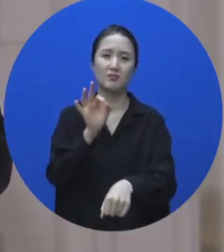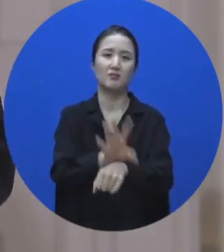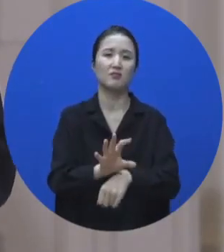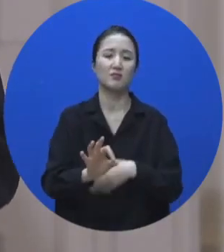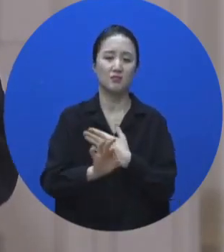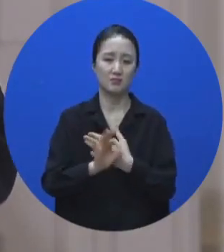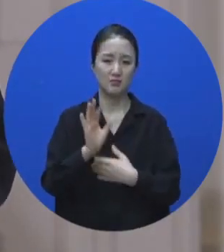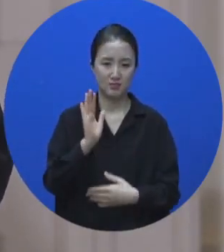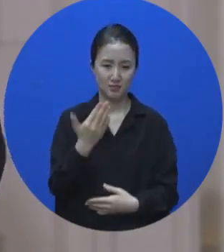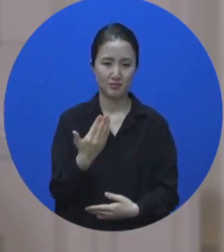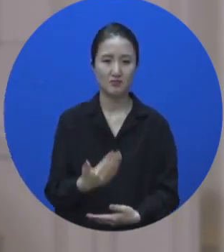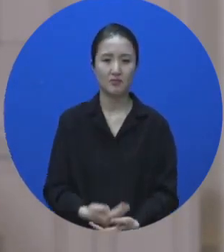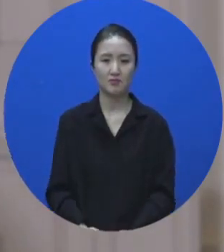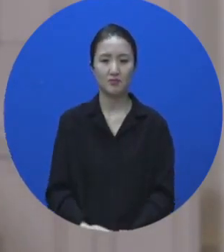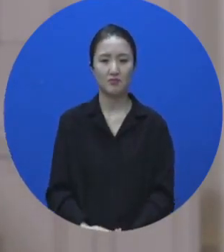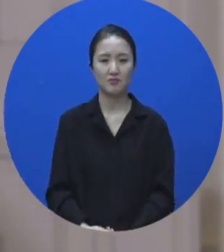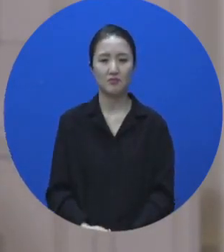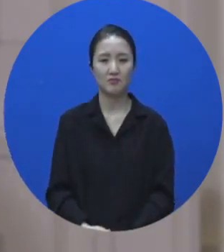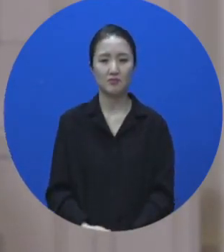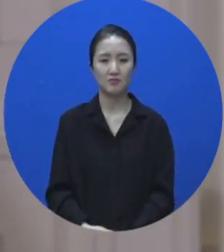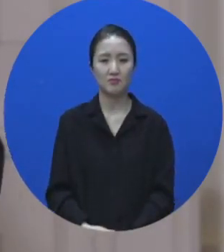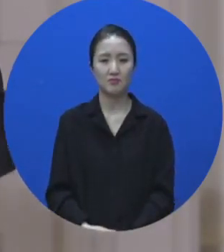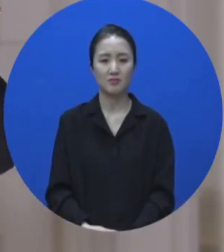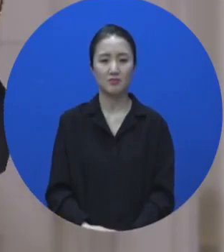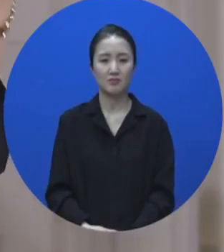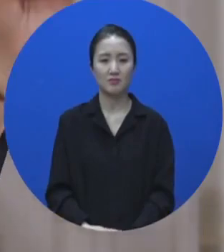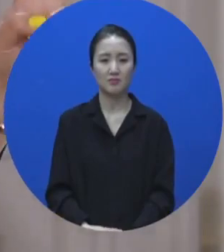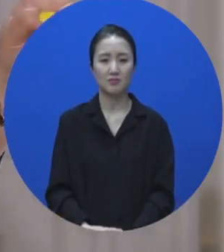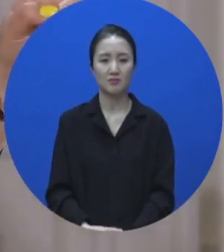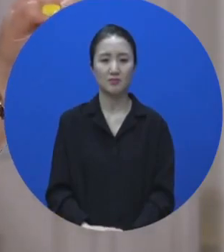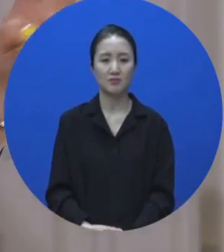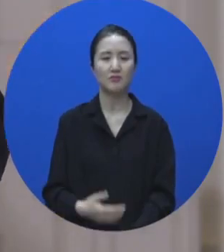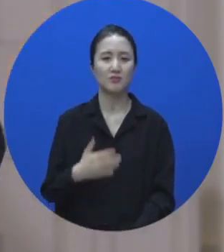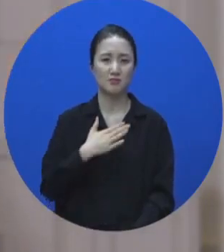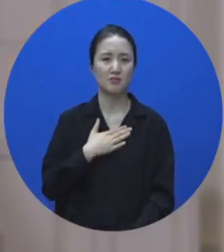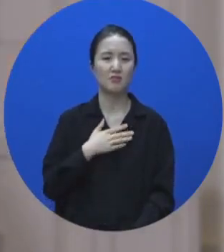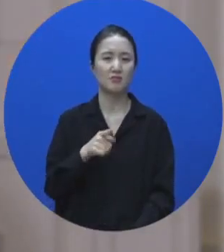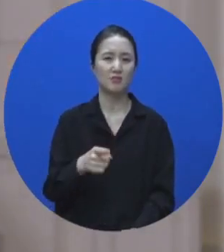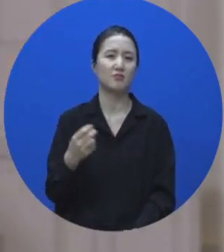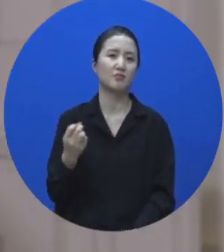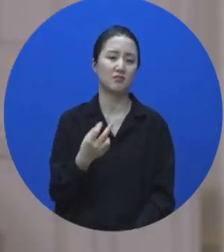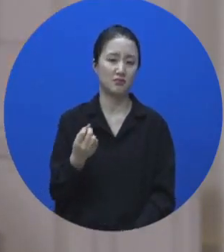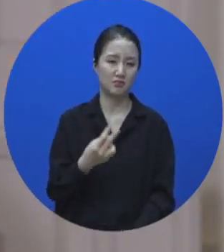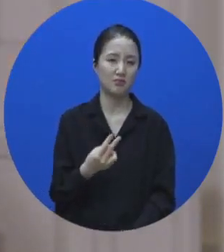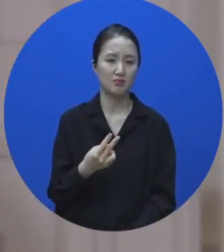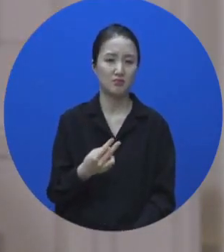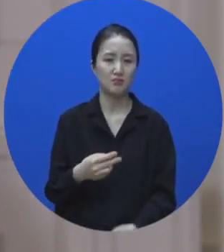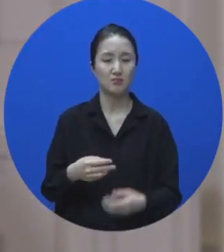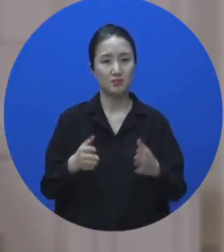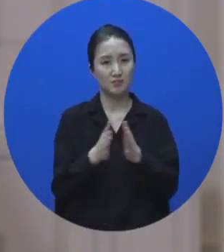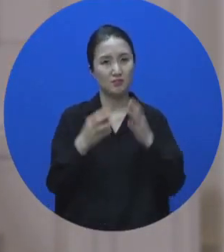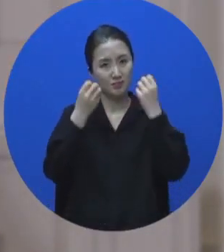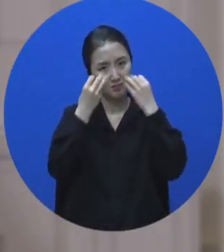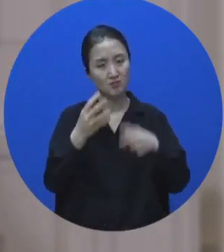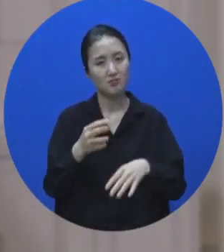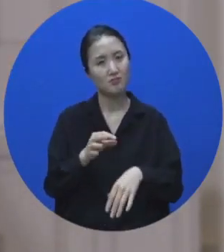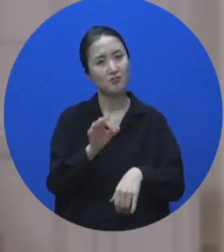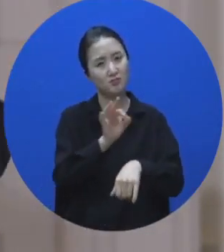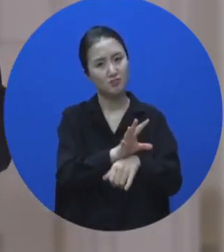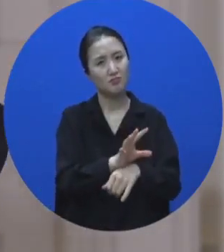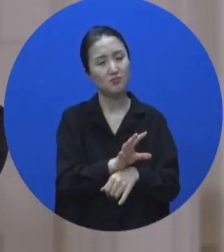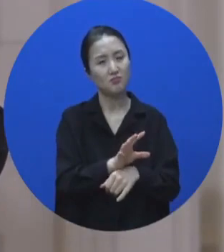하세요 낚아채 시면 됩니다 그게 1 2년차 아파트 이거든요 제가 잘하는 방법입니다 이거는